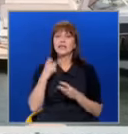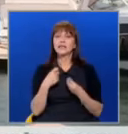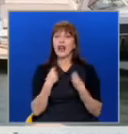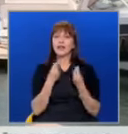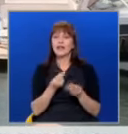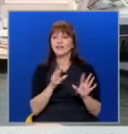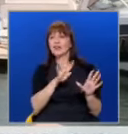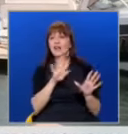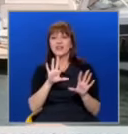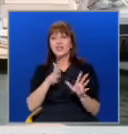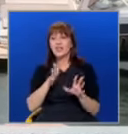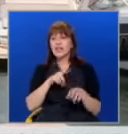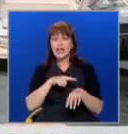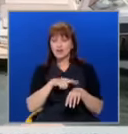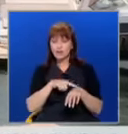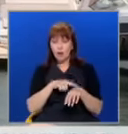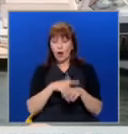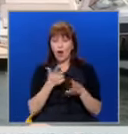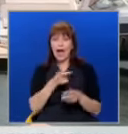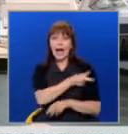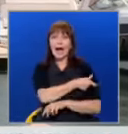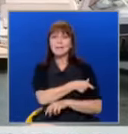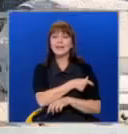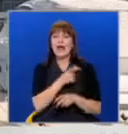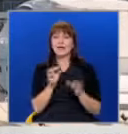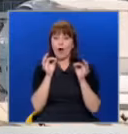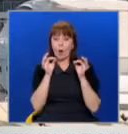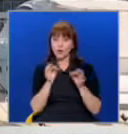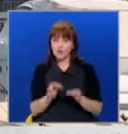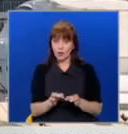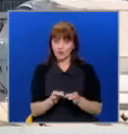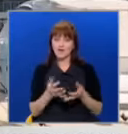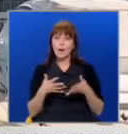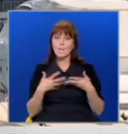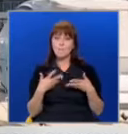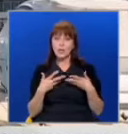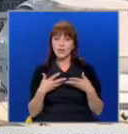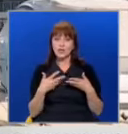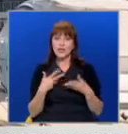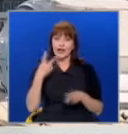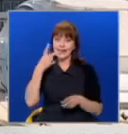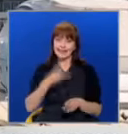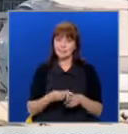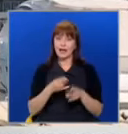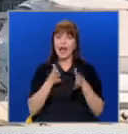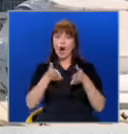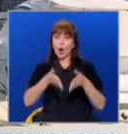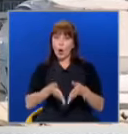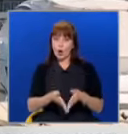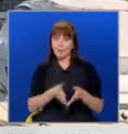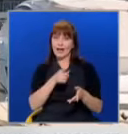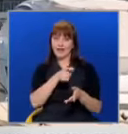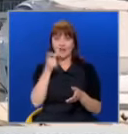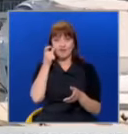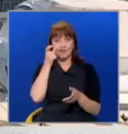Веднага след като капитана установява, поне това е установено по корабния дневник. Поискано е отбиване на кораба в пристанище Варна.